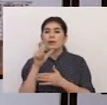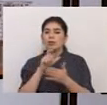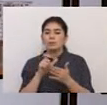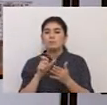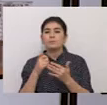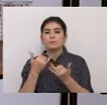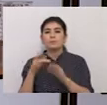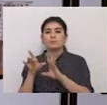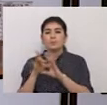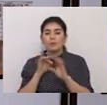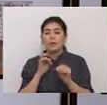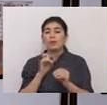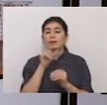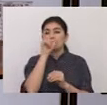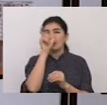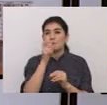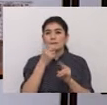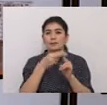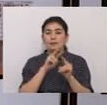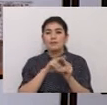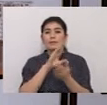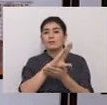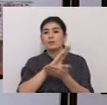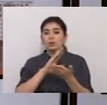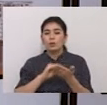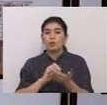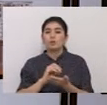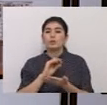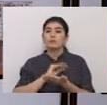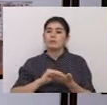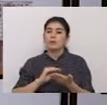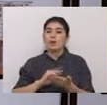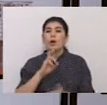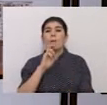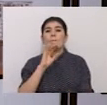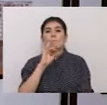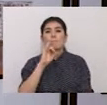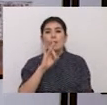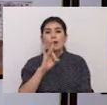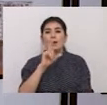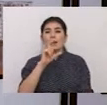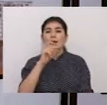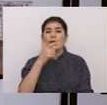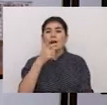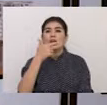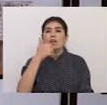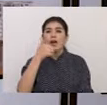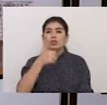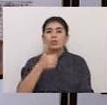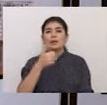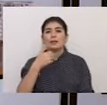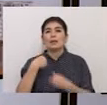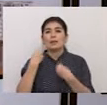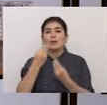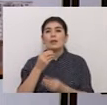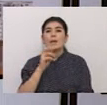baytni yozing, yodlab oling. Bor elga yaxshilik qilg'ilki mundin yaxshi yo'q. Kim